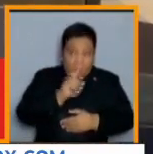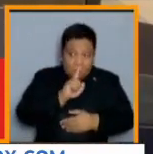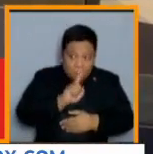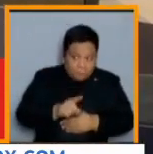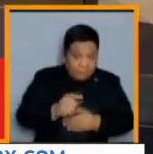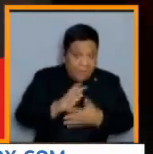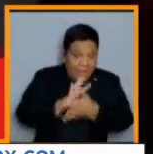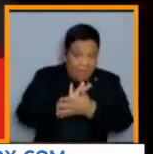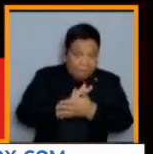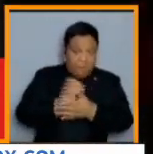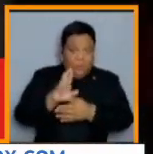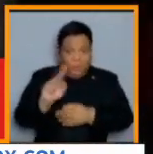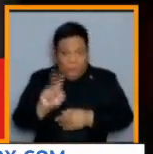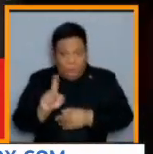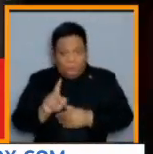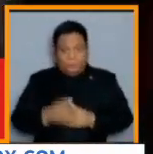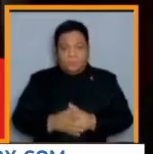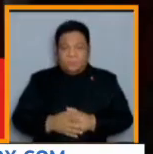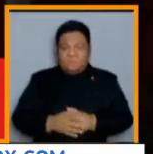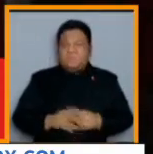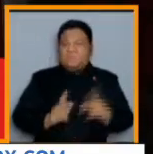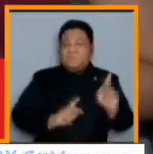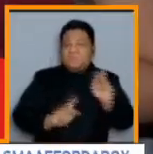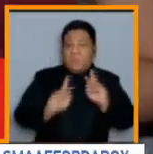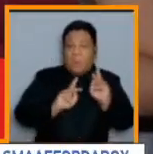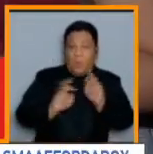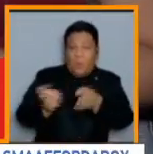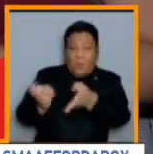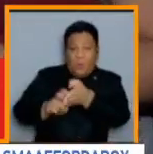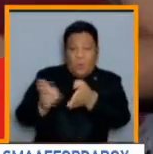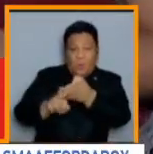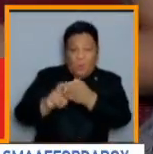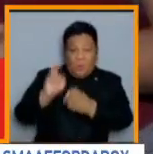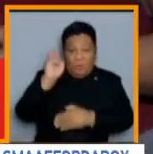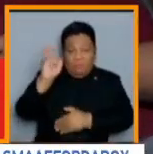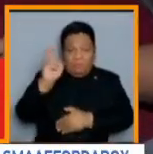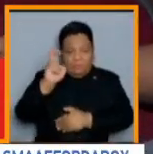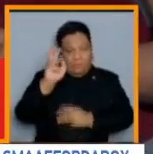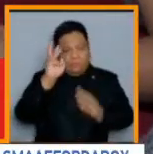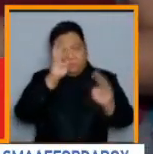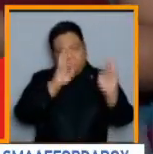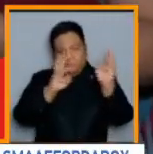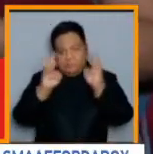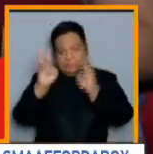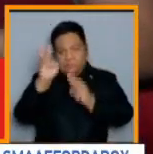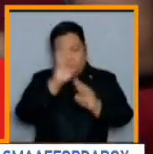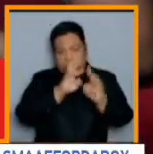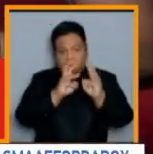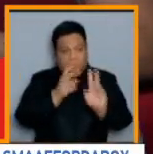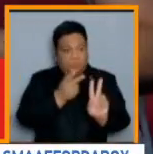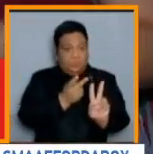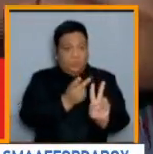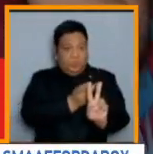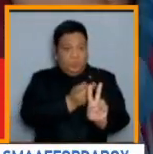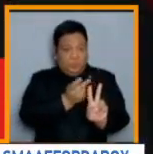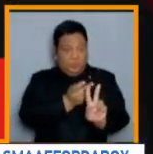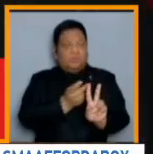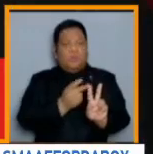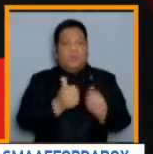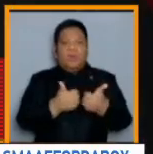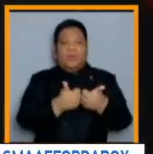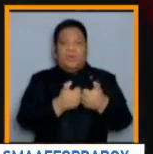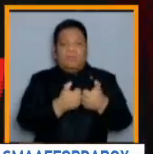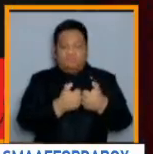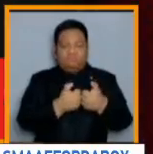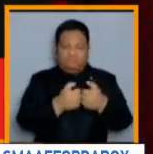ilang pasahero. Ang magkasintahang sina Eric at Christine, kusa na raw na magsusuot ng face shield para iwas hawahan. Madalas